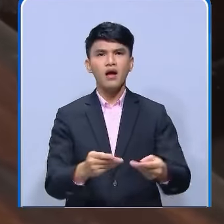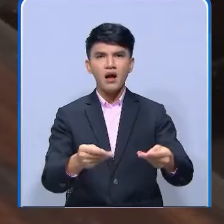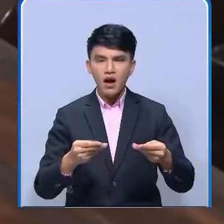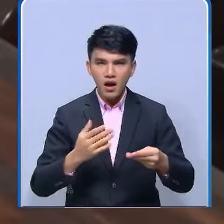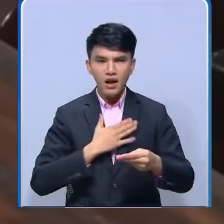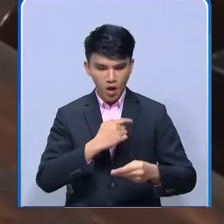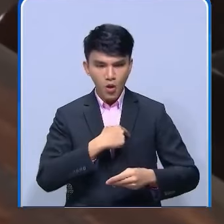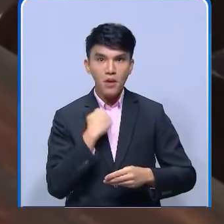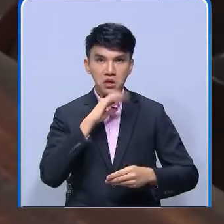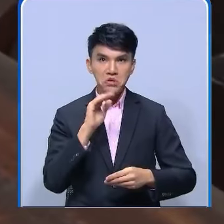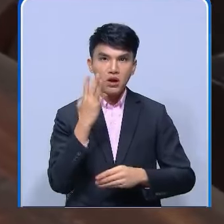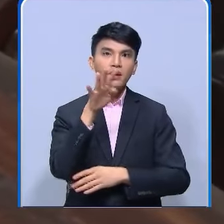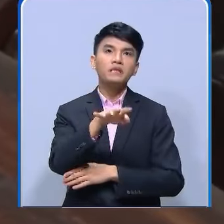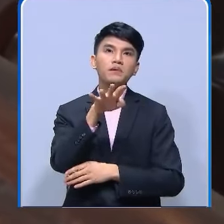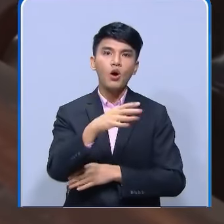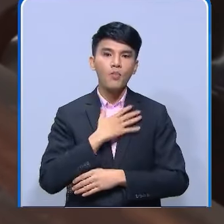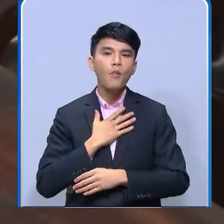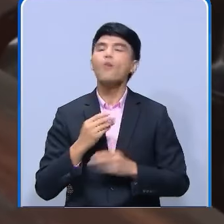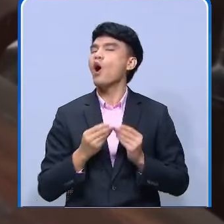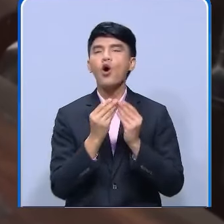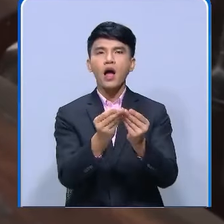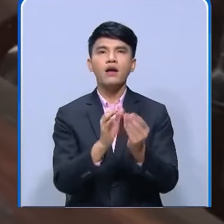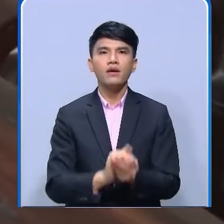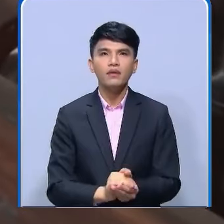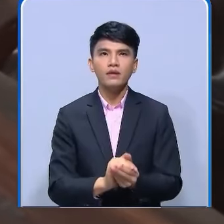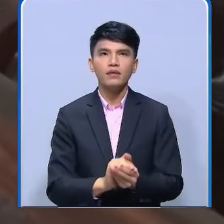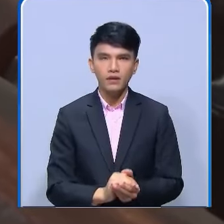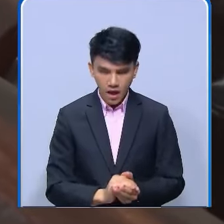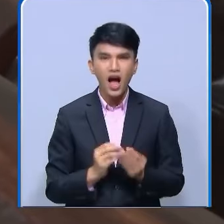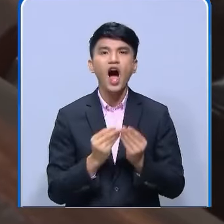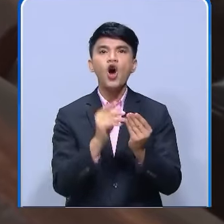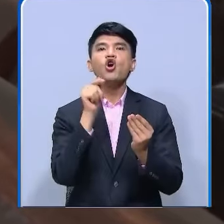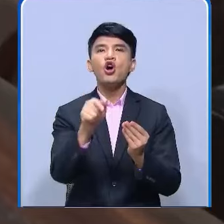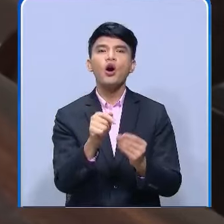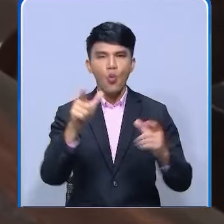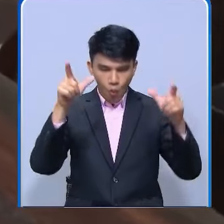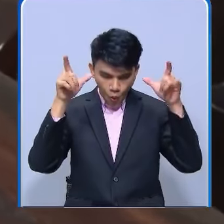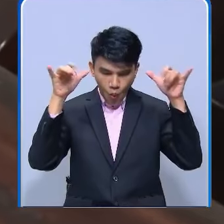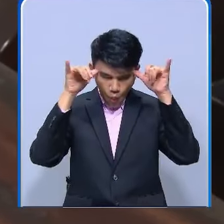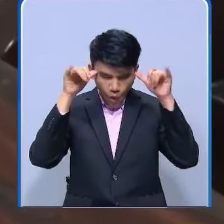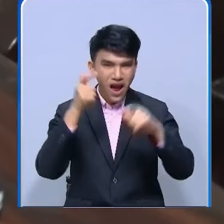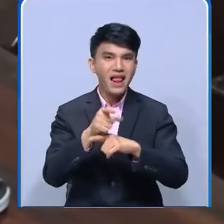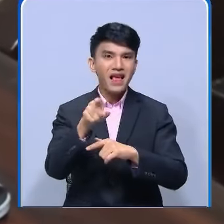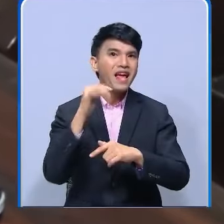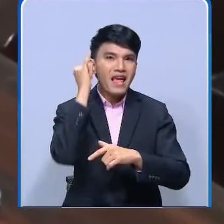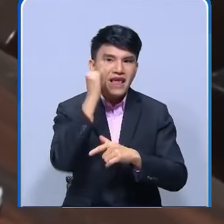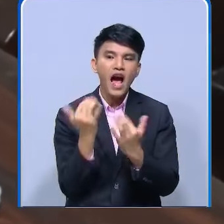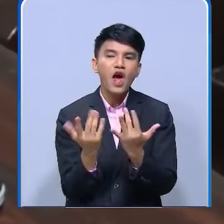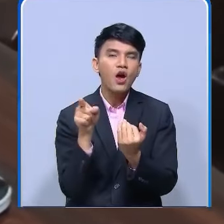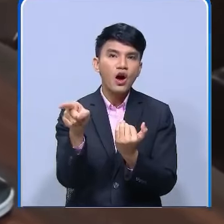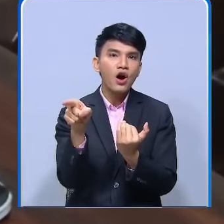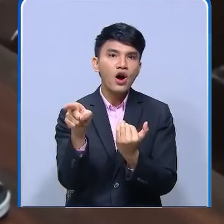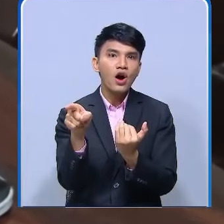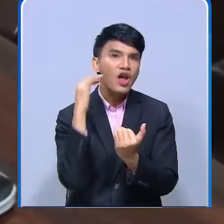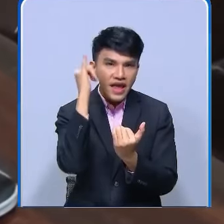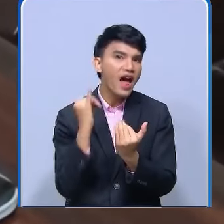ขึ้นกับนั่น 4:00 นแรงผมเสียมาส่งเสียมาส่งนี่ล่ะมองเรื่องให้ยายถ่ายอยู่นี่ให้ย